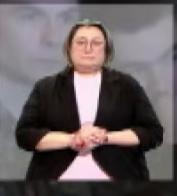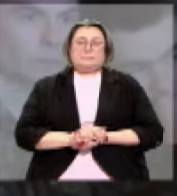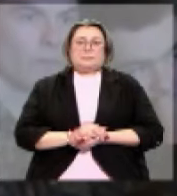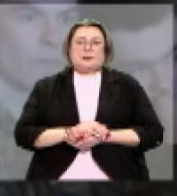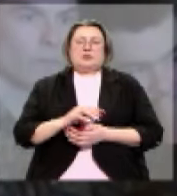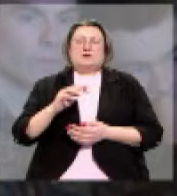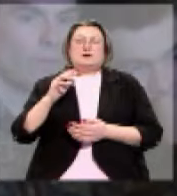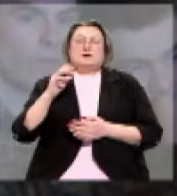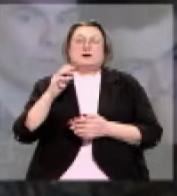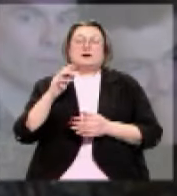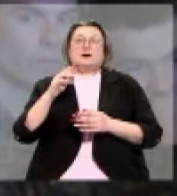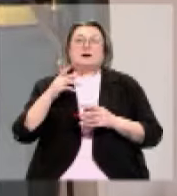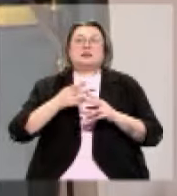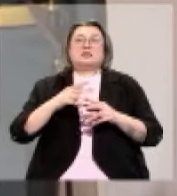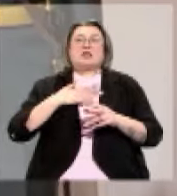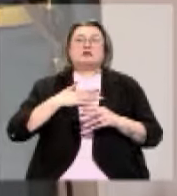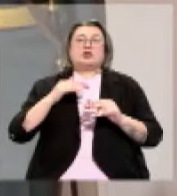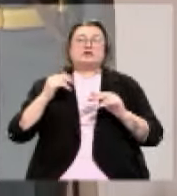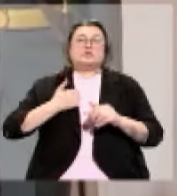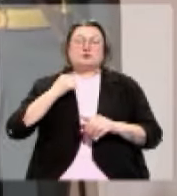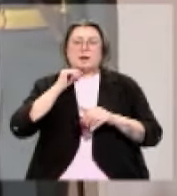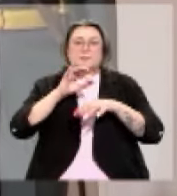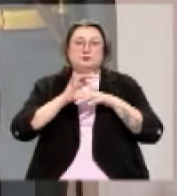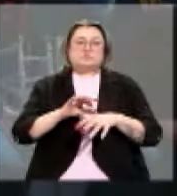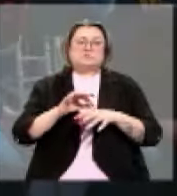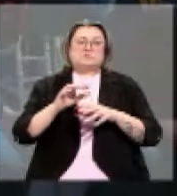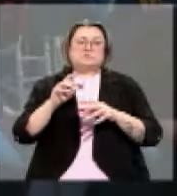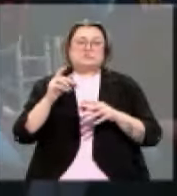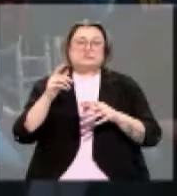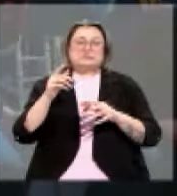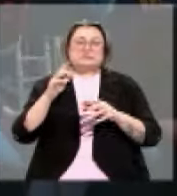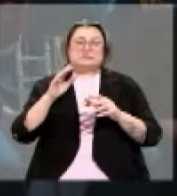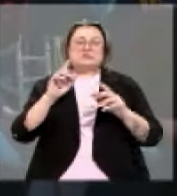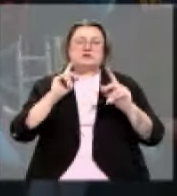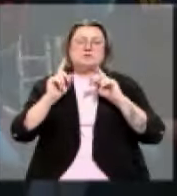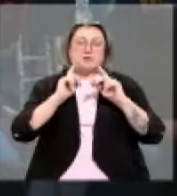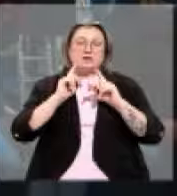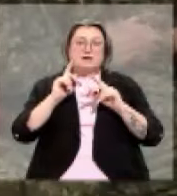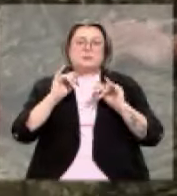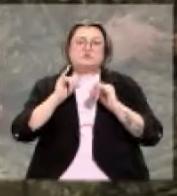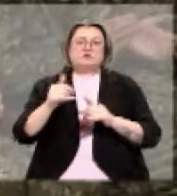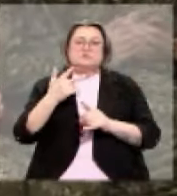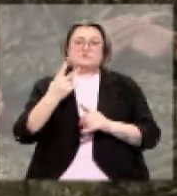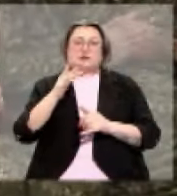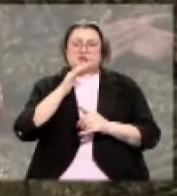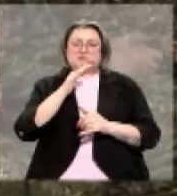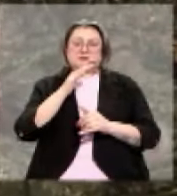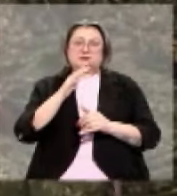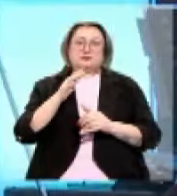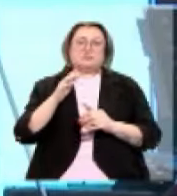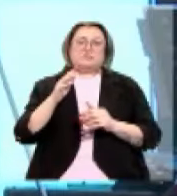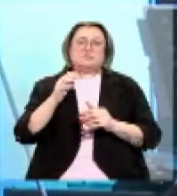Әскер әліміз, армия абыройымыз. Қостанайда ұлттық ұланның 32 жылдығына арналған салтанатты жиын өтіп, үздік